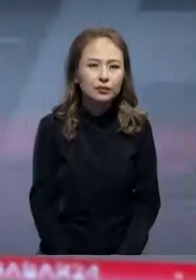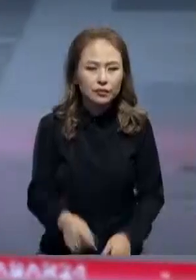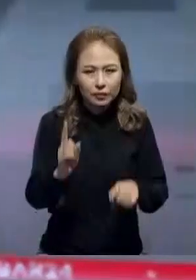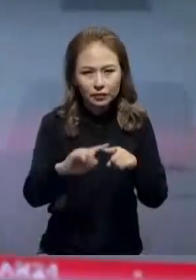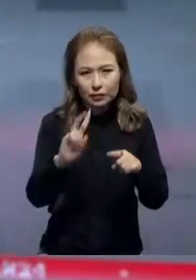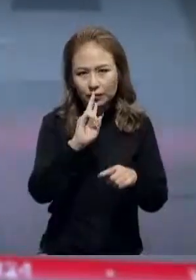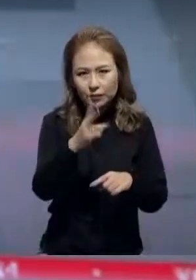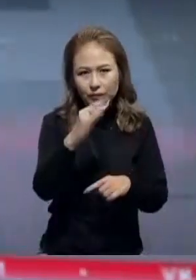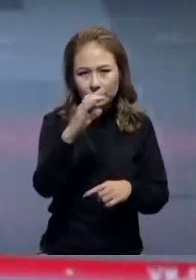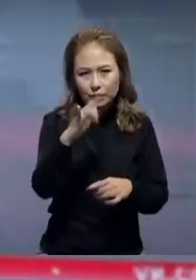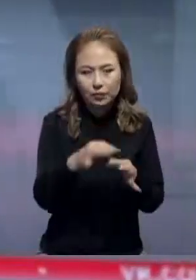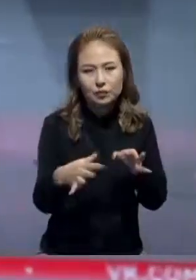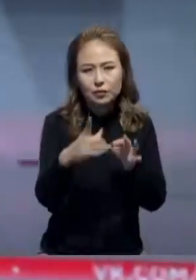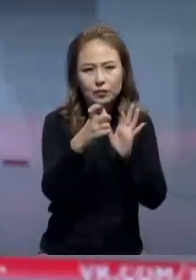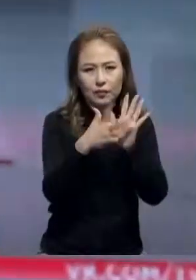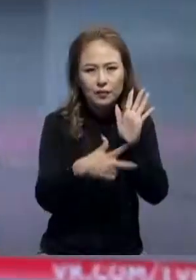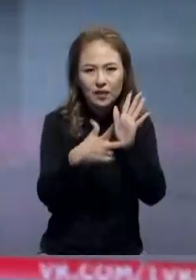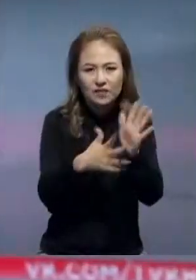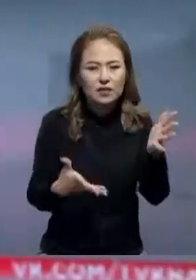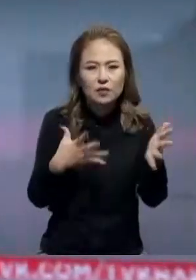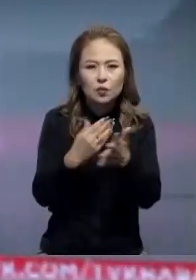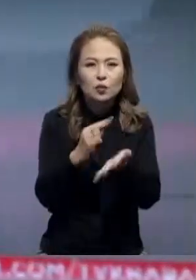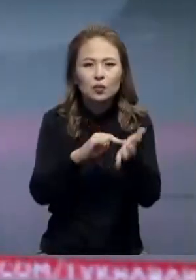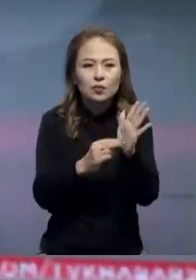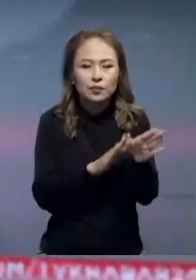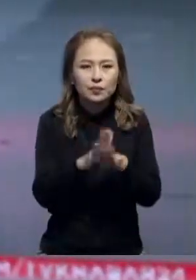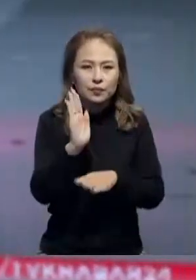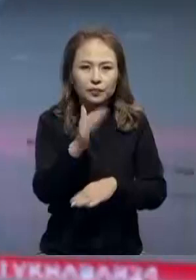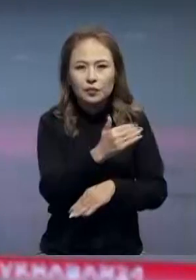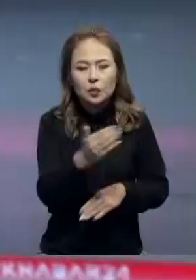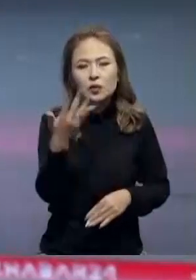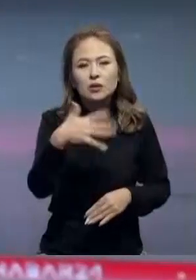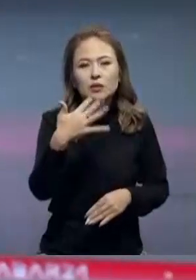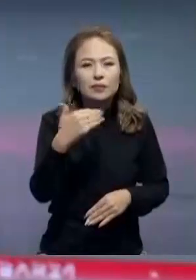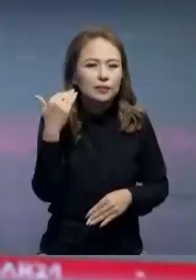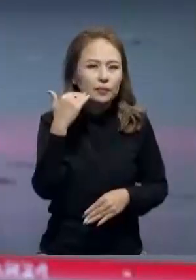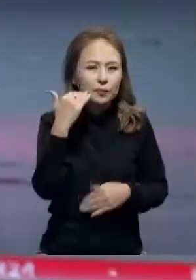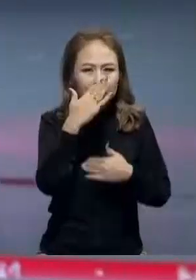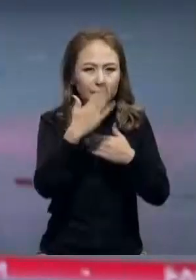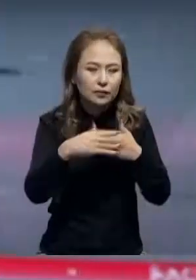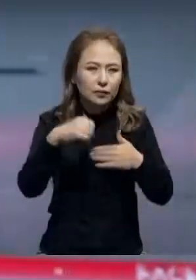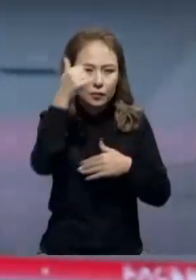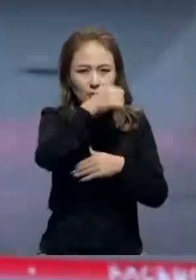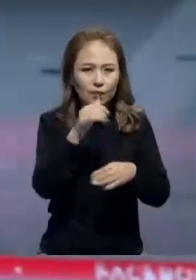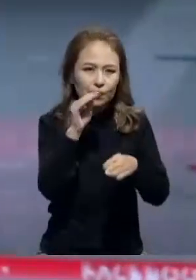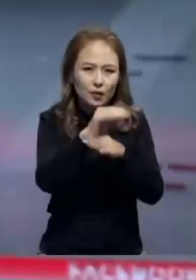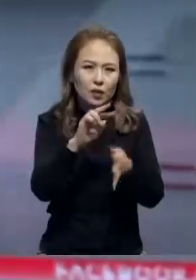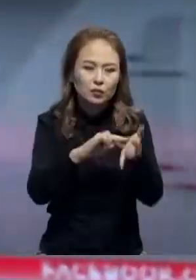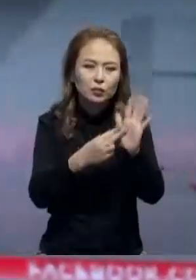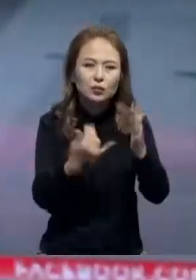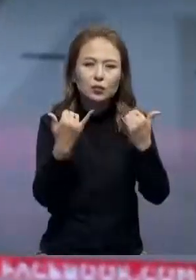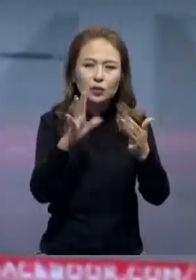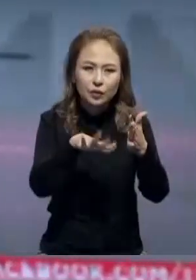Алдағы 2 жылда Жетісу облысында 188 инвестициялық жоба жүзеге асырылады. Солардың 50 шақтысын биыл іске қосу жоспарланған